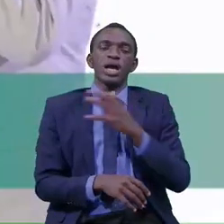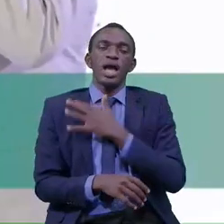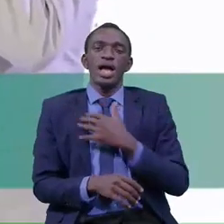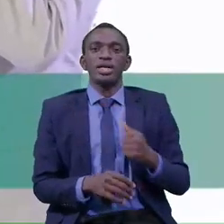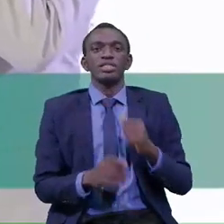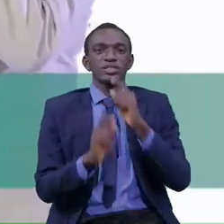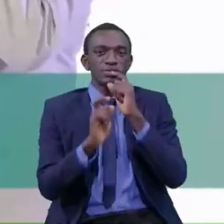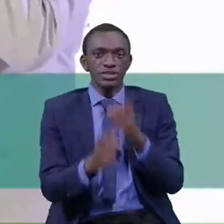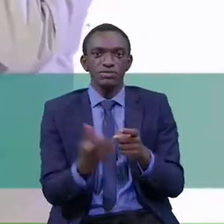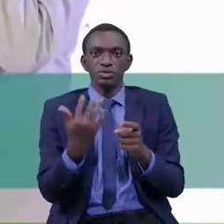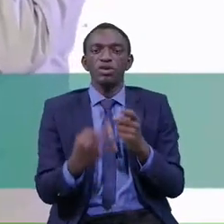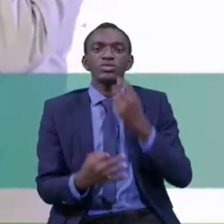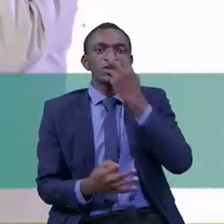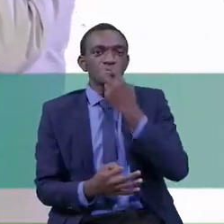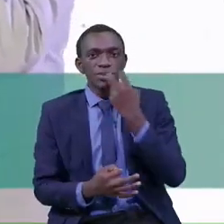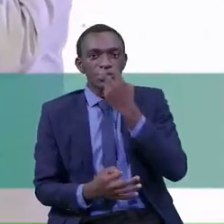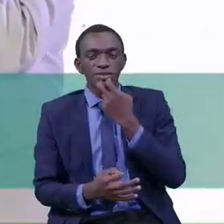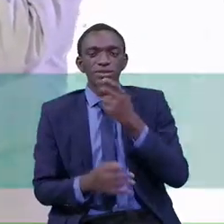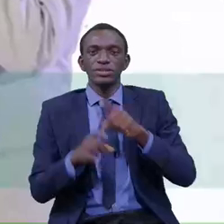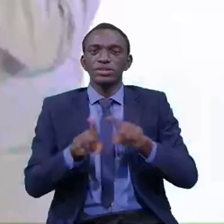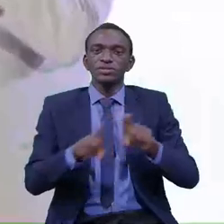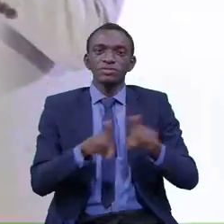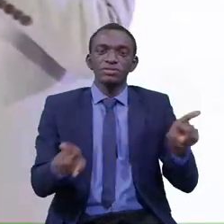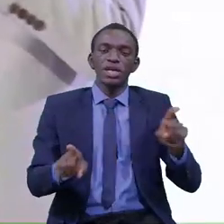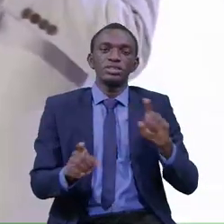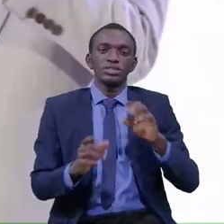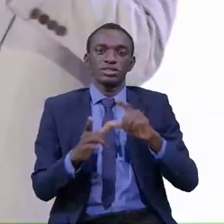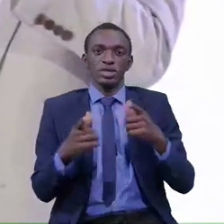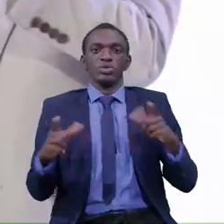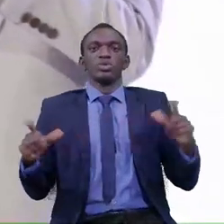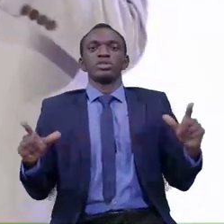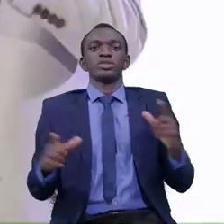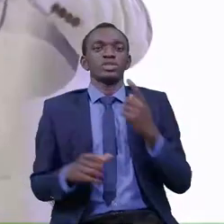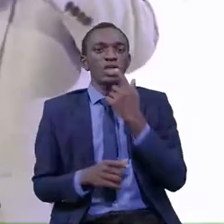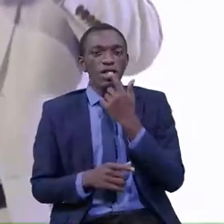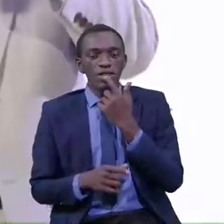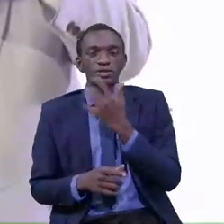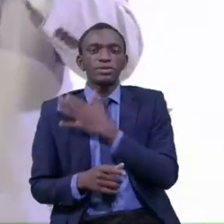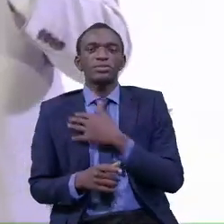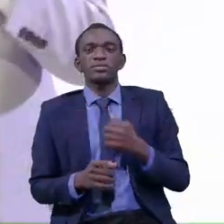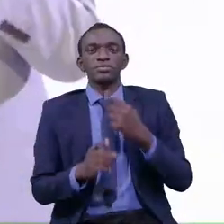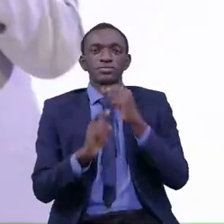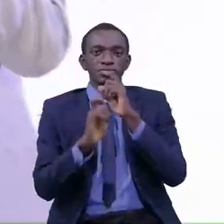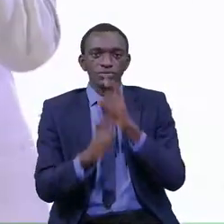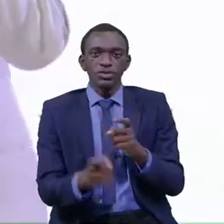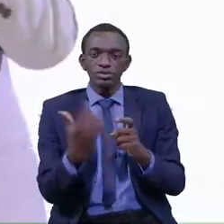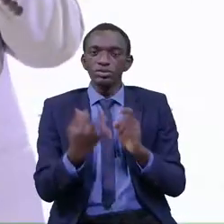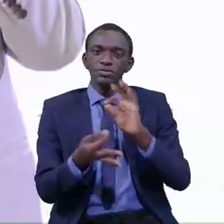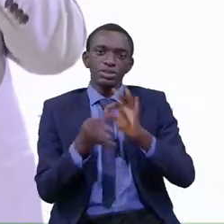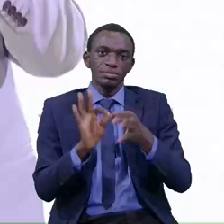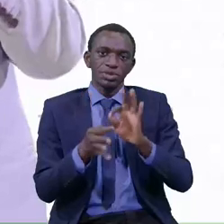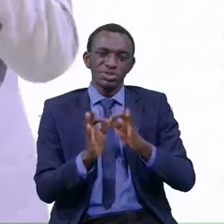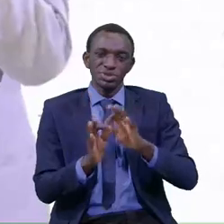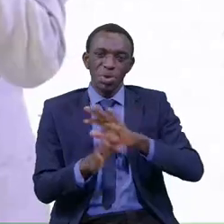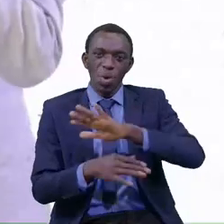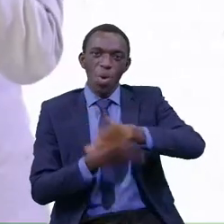de parler en différentes langues, diverses langues et le don d'interprétation des langues. Tous